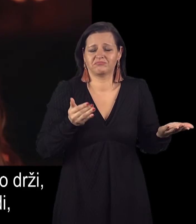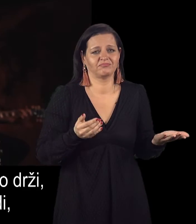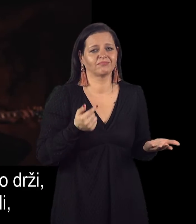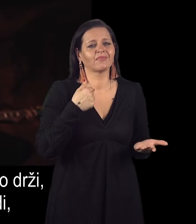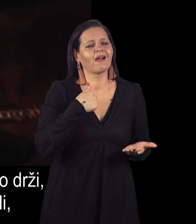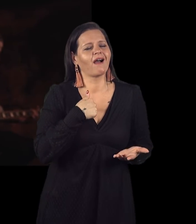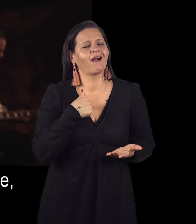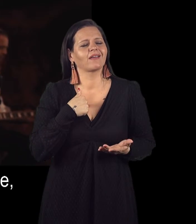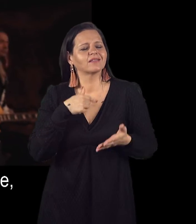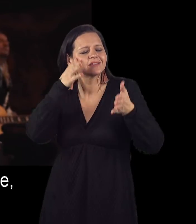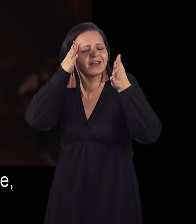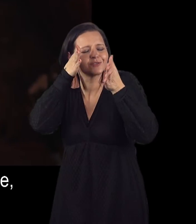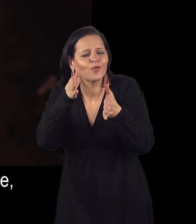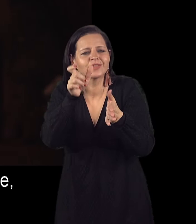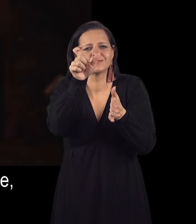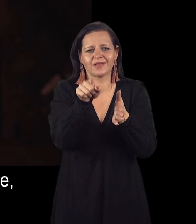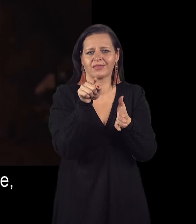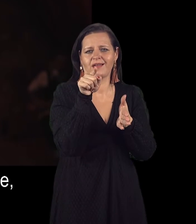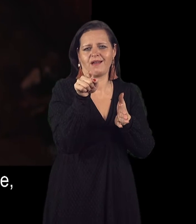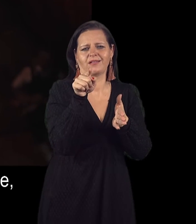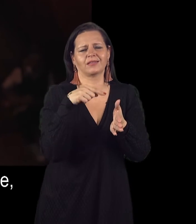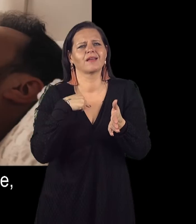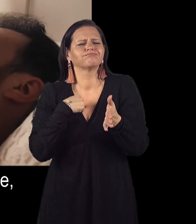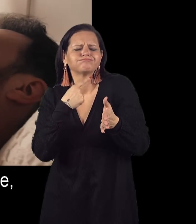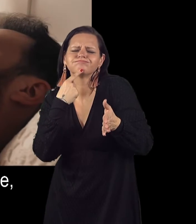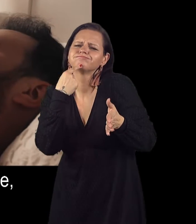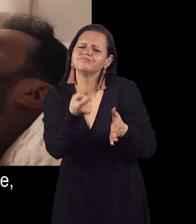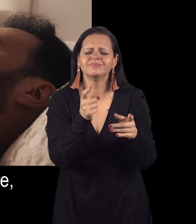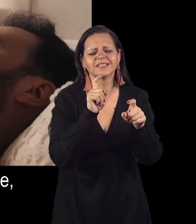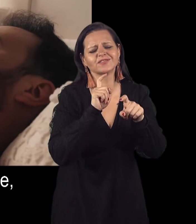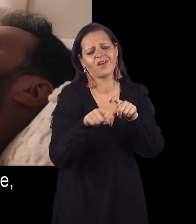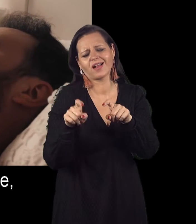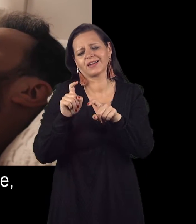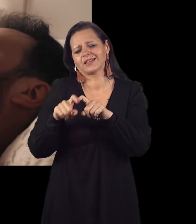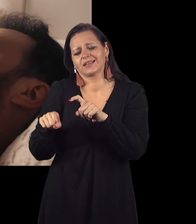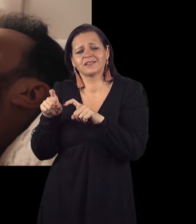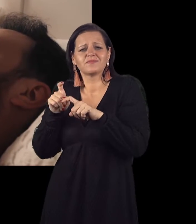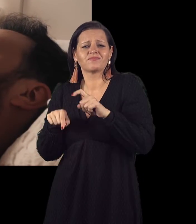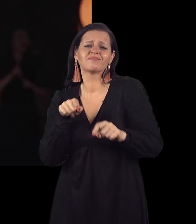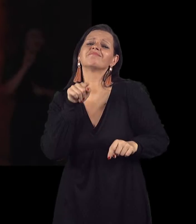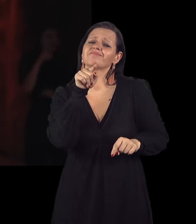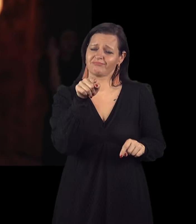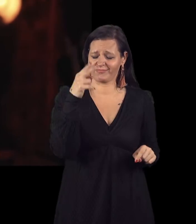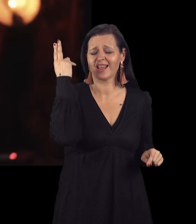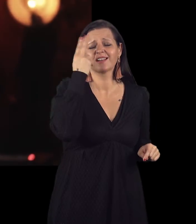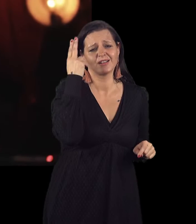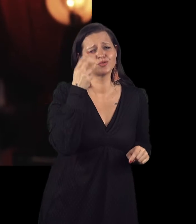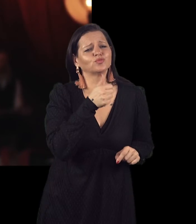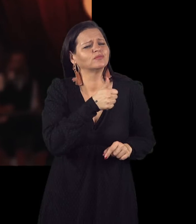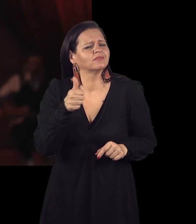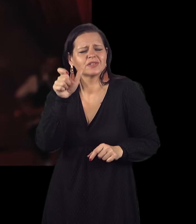budi, a jaz naslonim se na te, zaupam stvari, ki